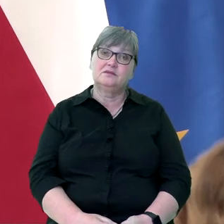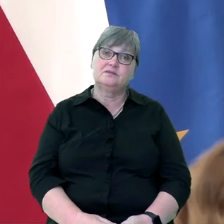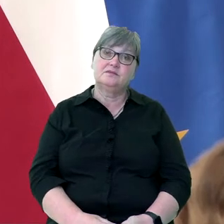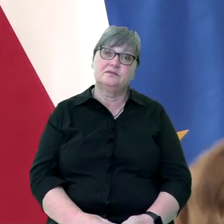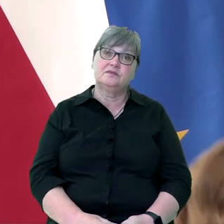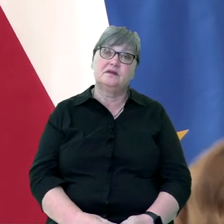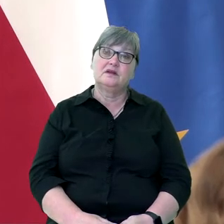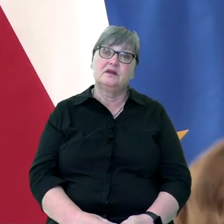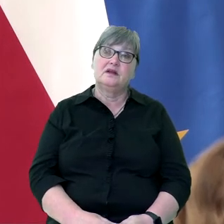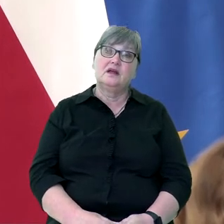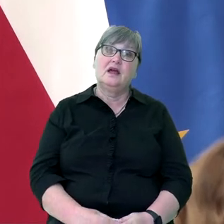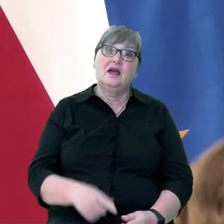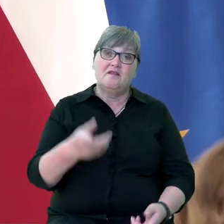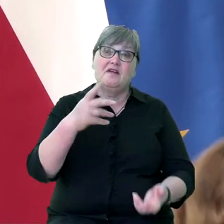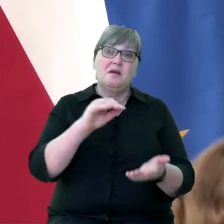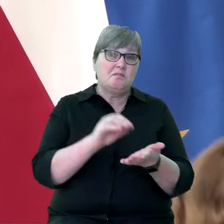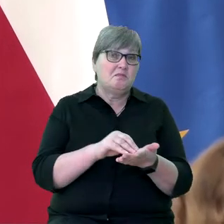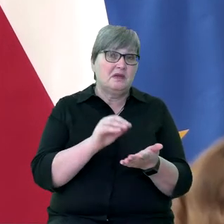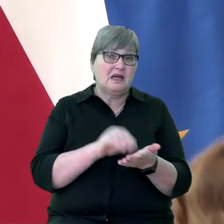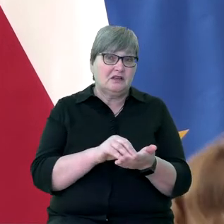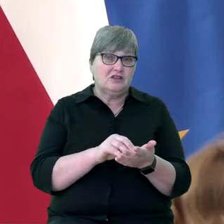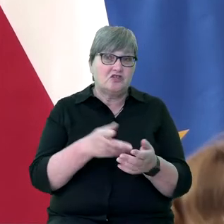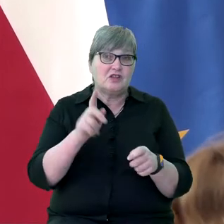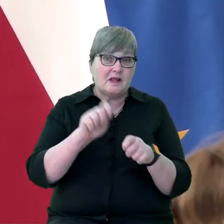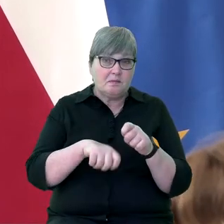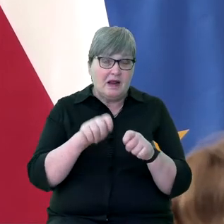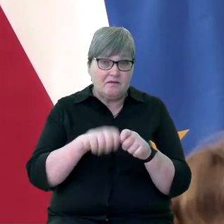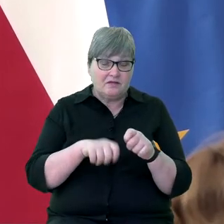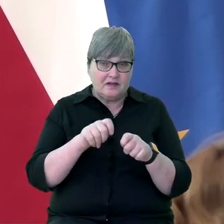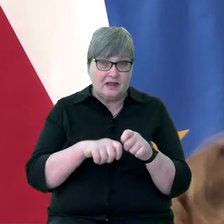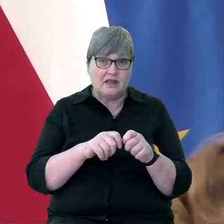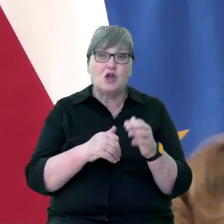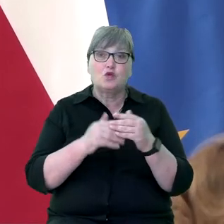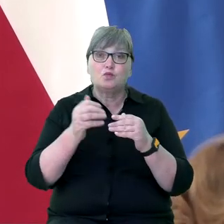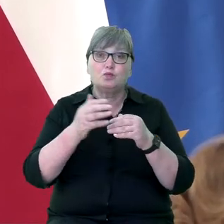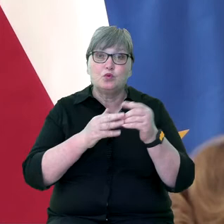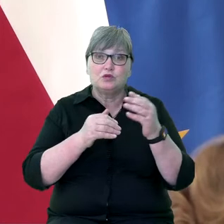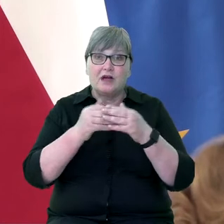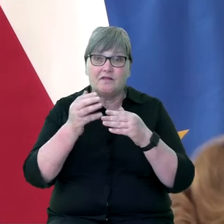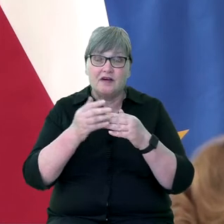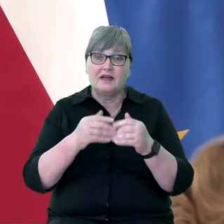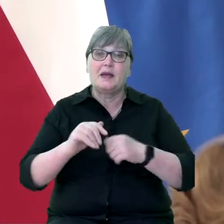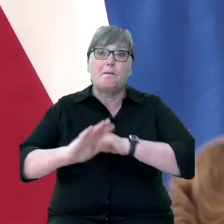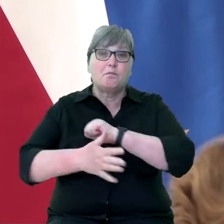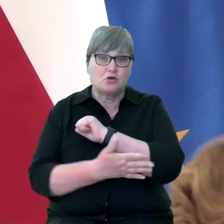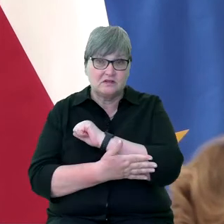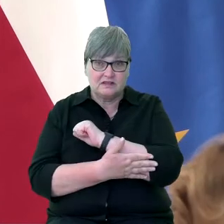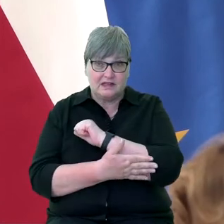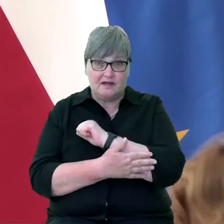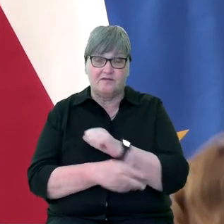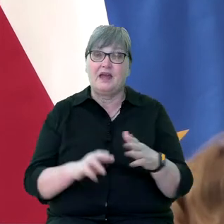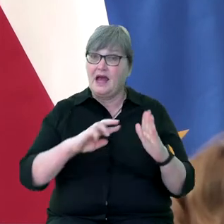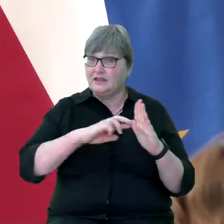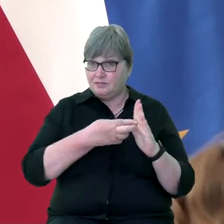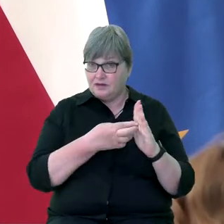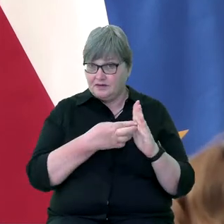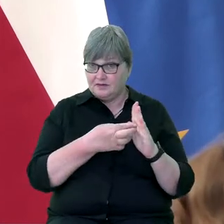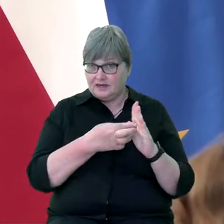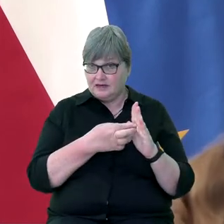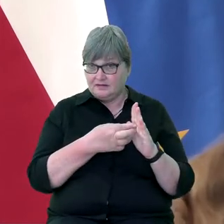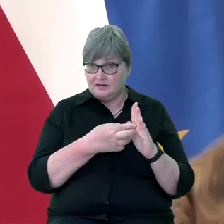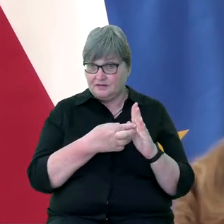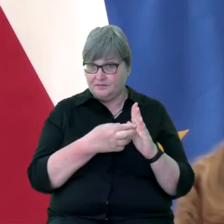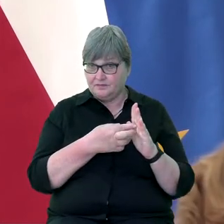takim praktycznym sprawdzianem zbudowania zrębów administracji